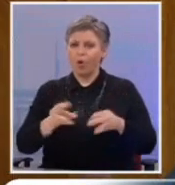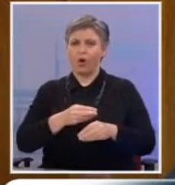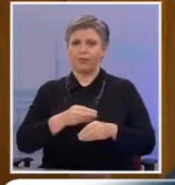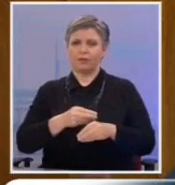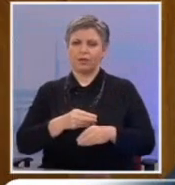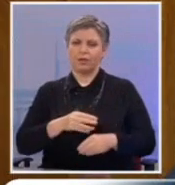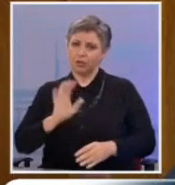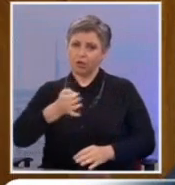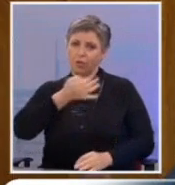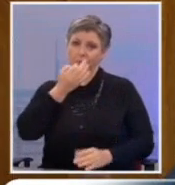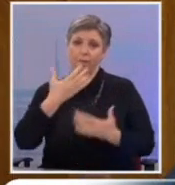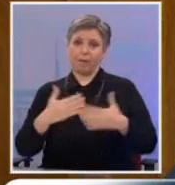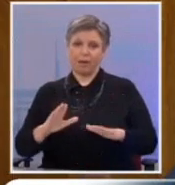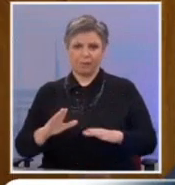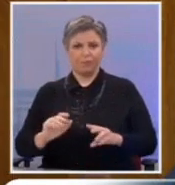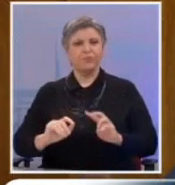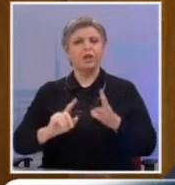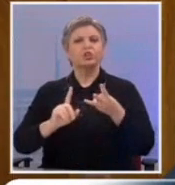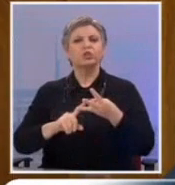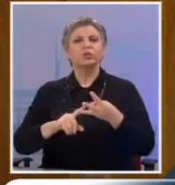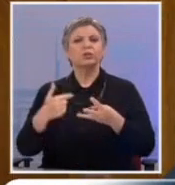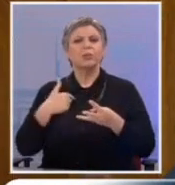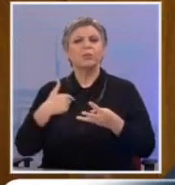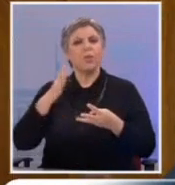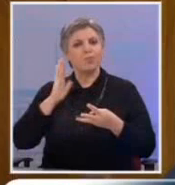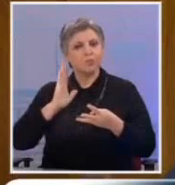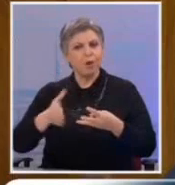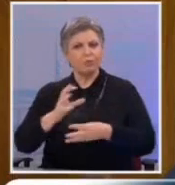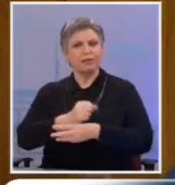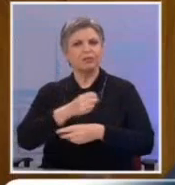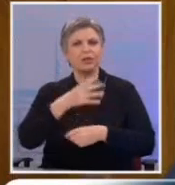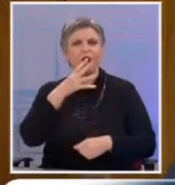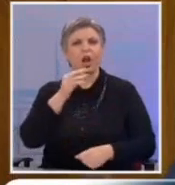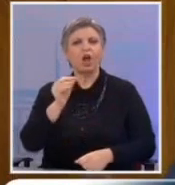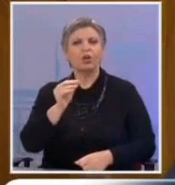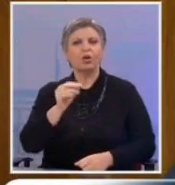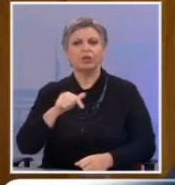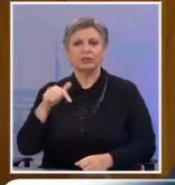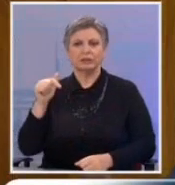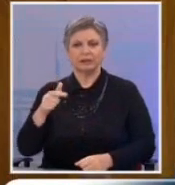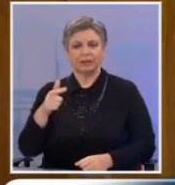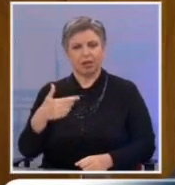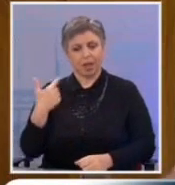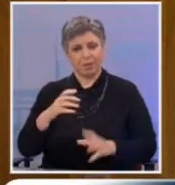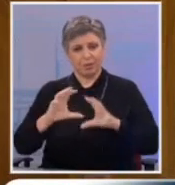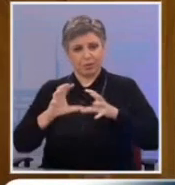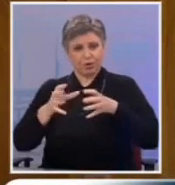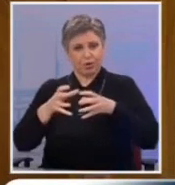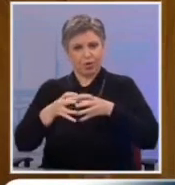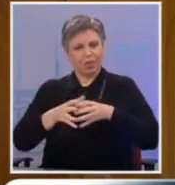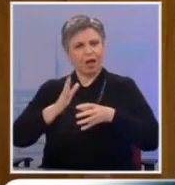τρίτον, μπορούμε διότι χωρίς τις δεσμεύσεις που έχει η κυβέρνηση, μπορούμε να προχωρήσουμε συνεταγμένα σε